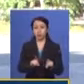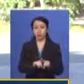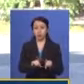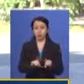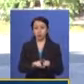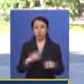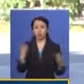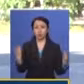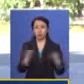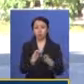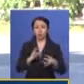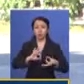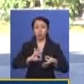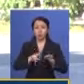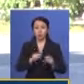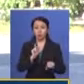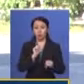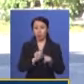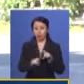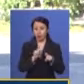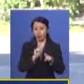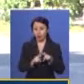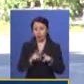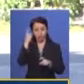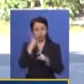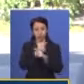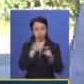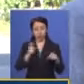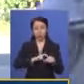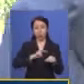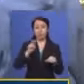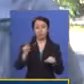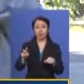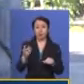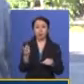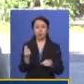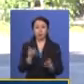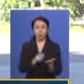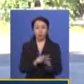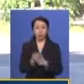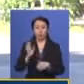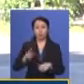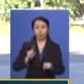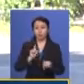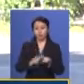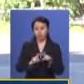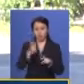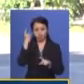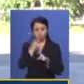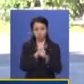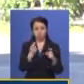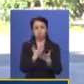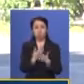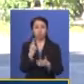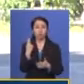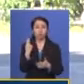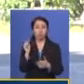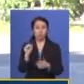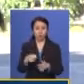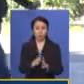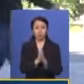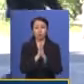ловушку, следует тщательнее проверять данные и пересылать предоплату только после проверки сведений. К примеру, у продавца можно